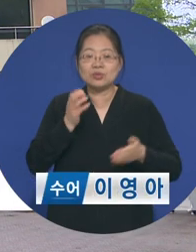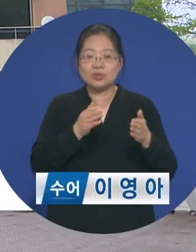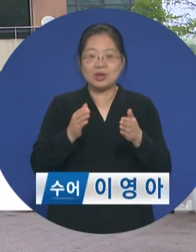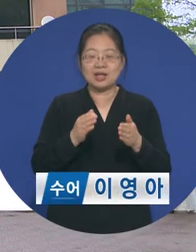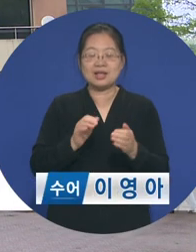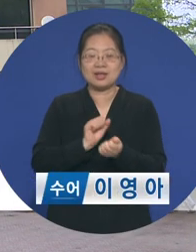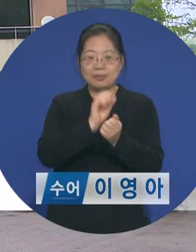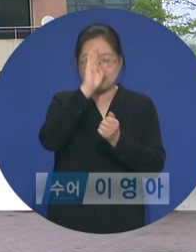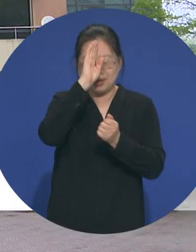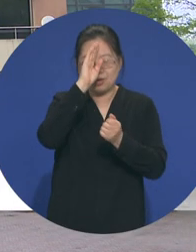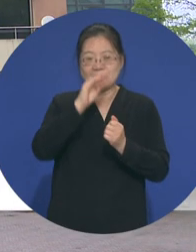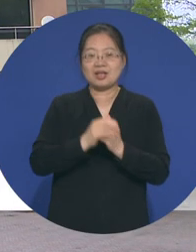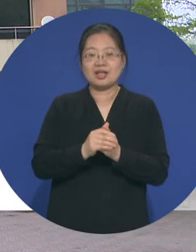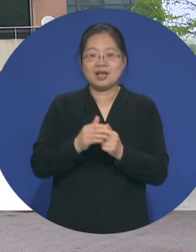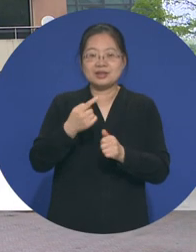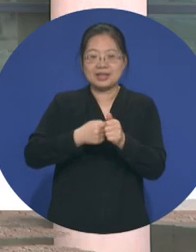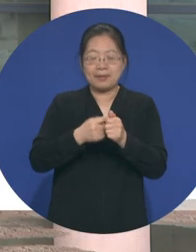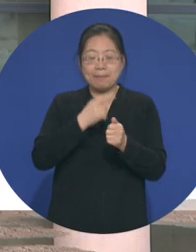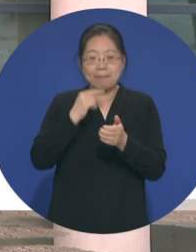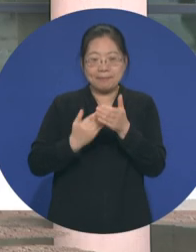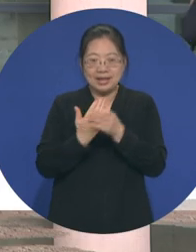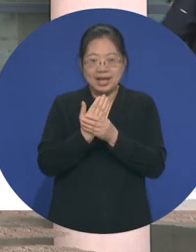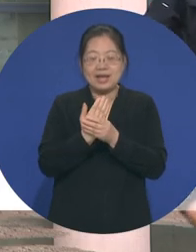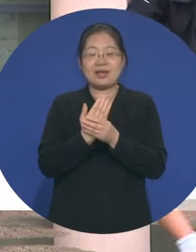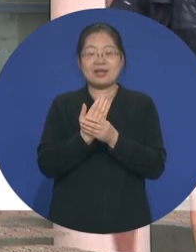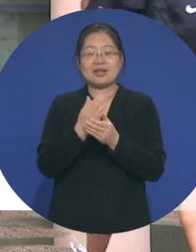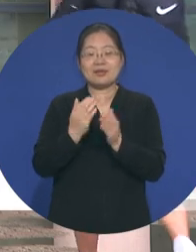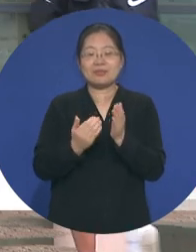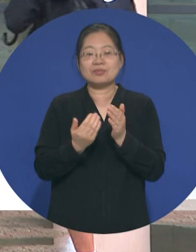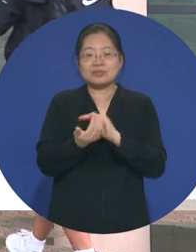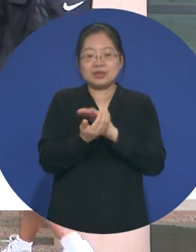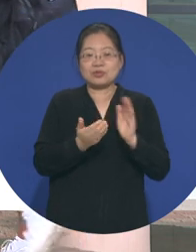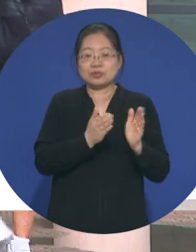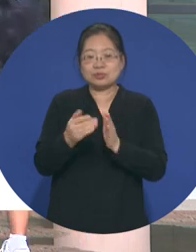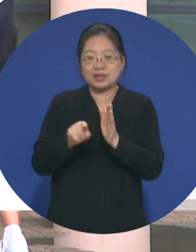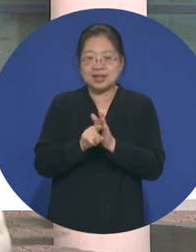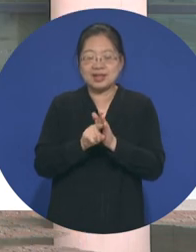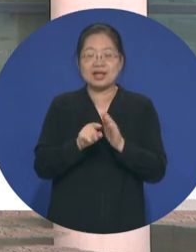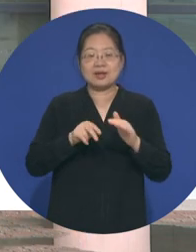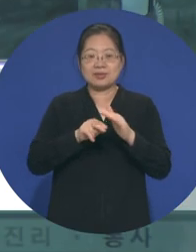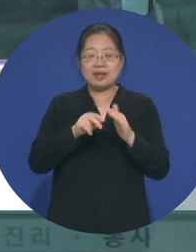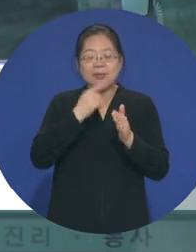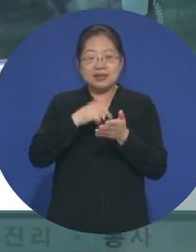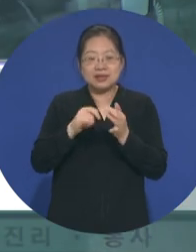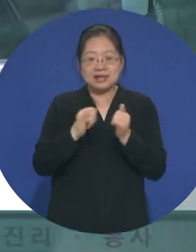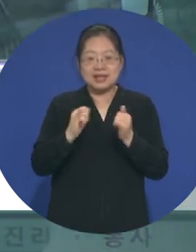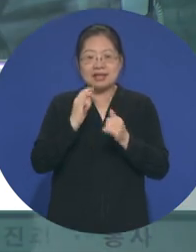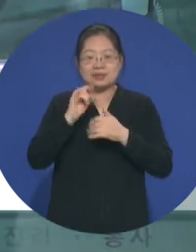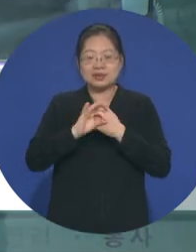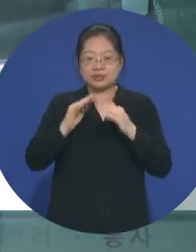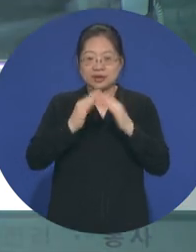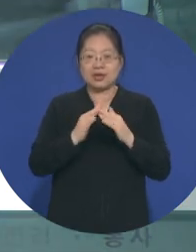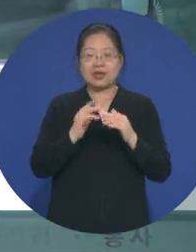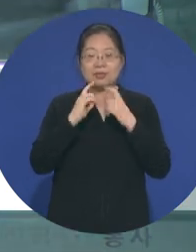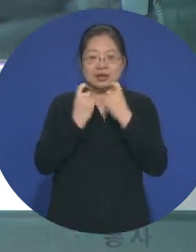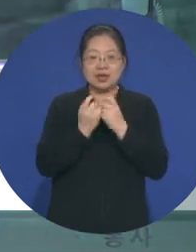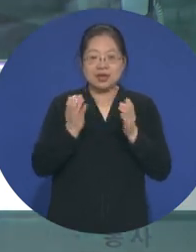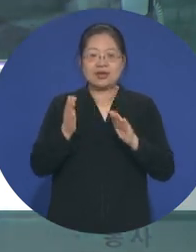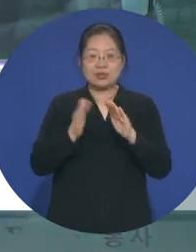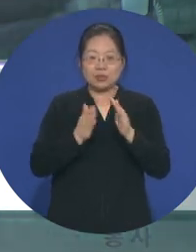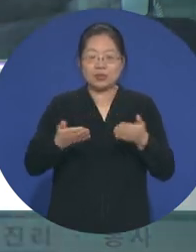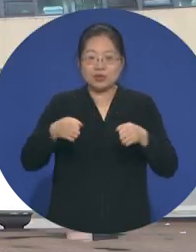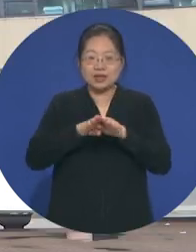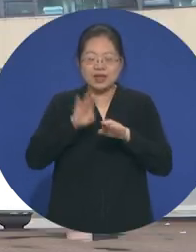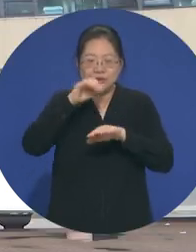경기도가 감염병이 풍수해 등 대규모 재난 발생을 대비한 이재민 임시 주거 시설으로 민간 공공기관 연수